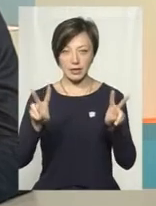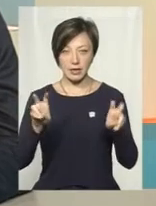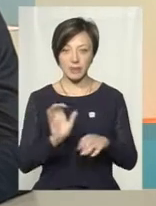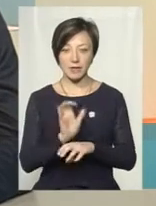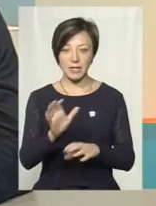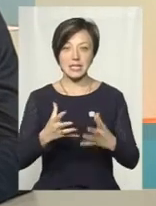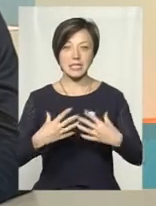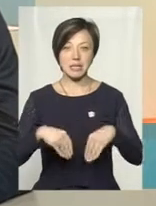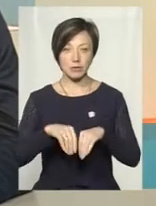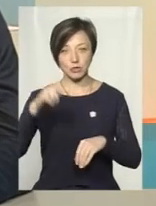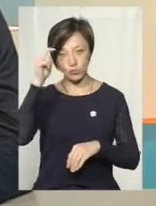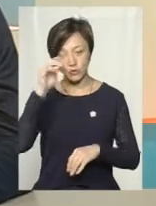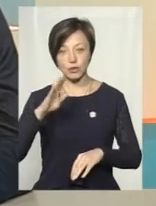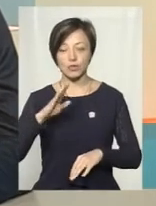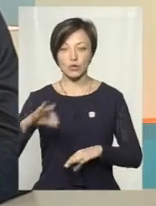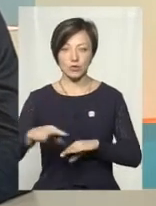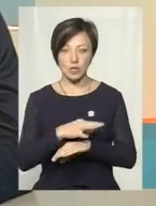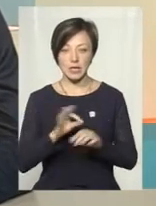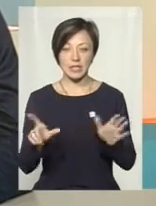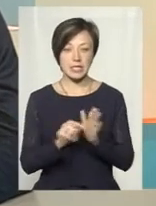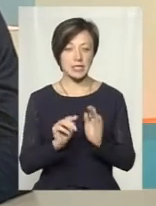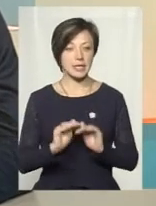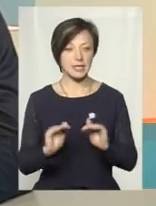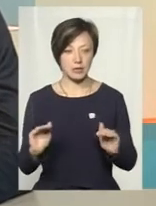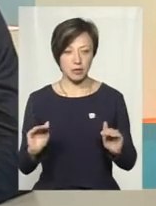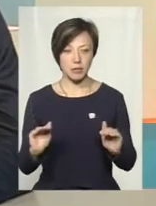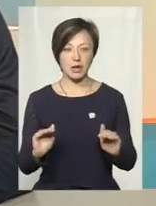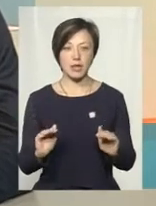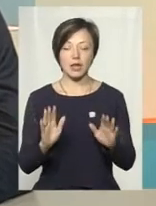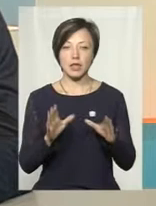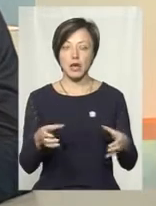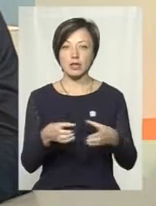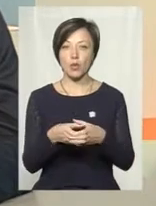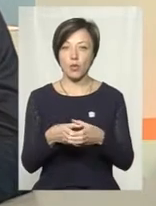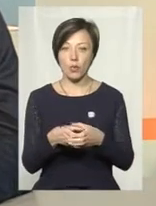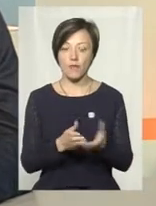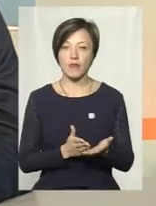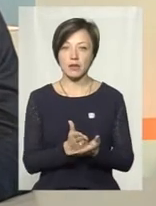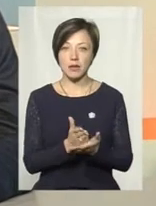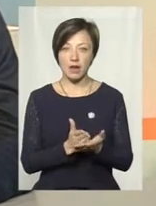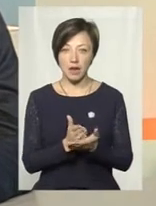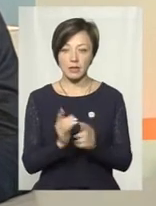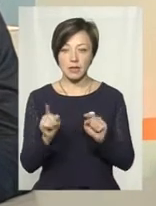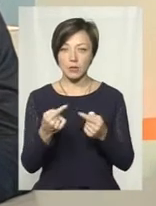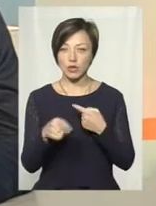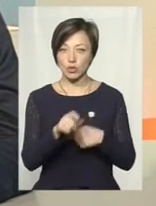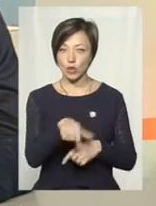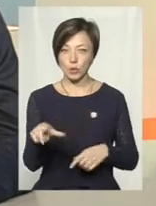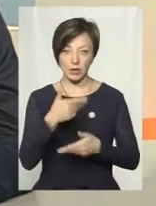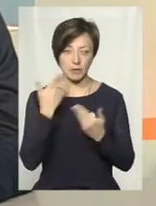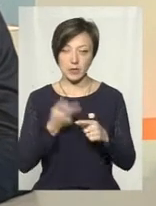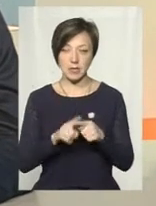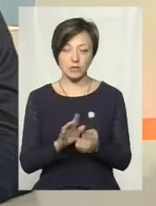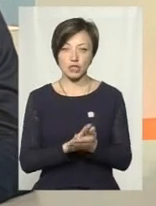сім'ї, тобто чоловік, дружина з дітками, суто категорія тільки ветеранів, тобто там інших людей нема. Це